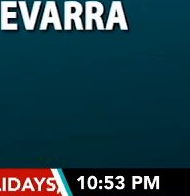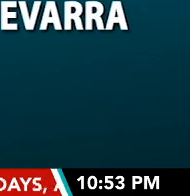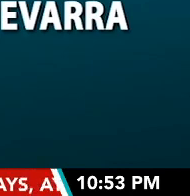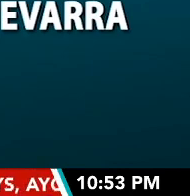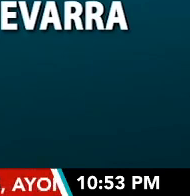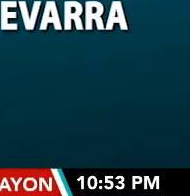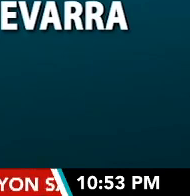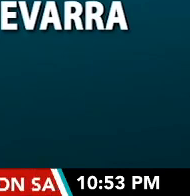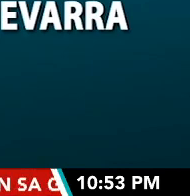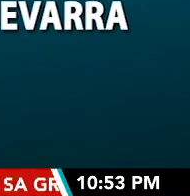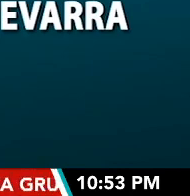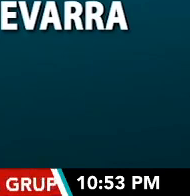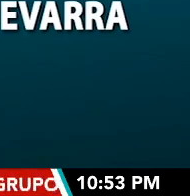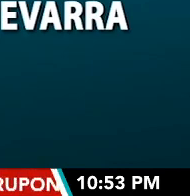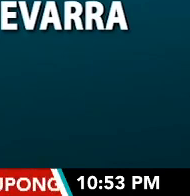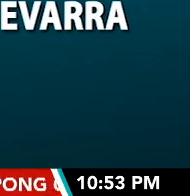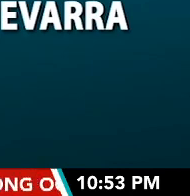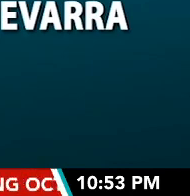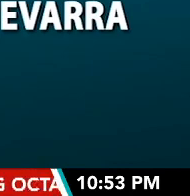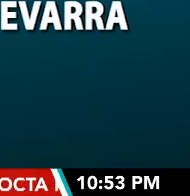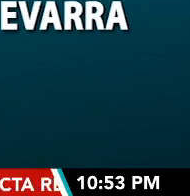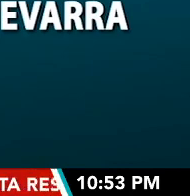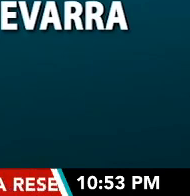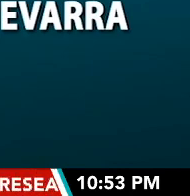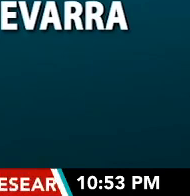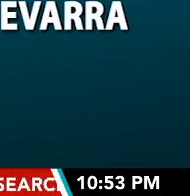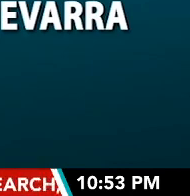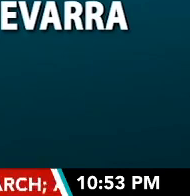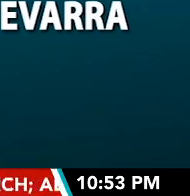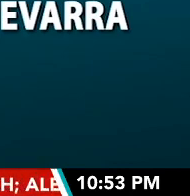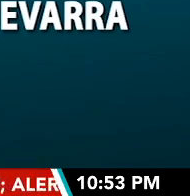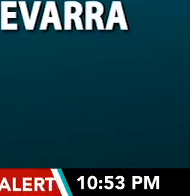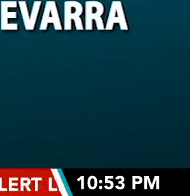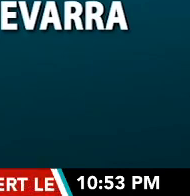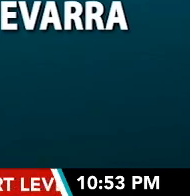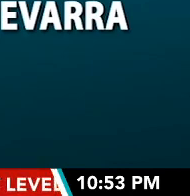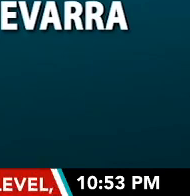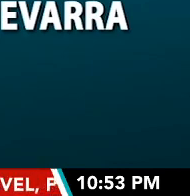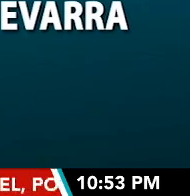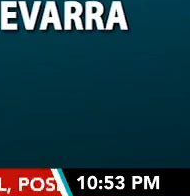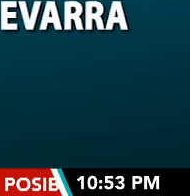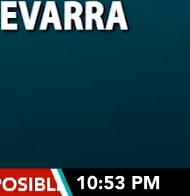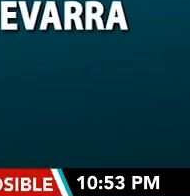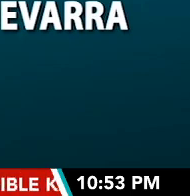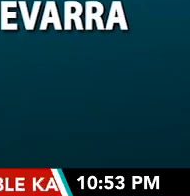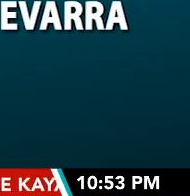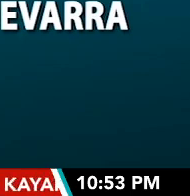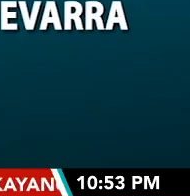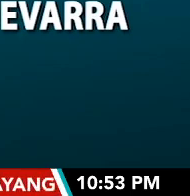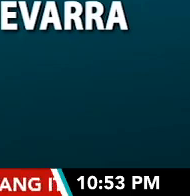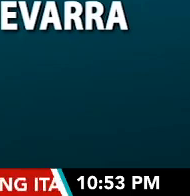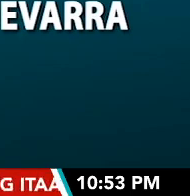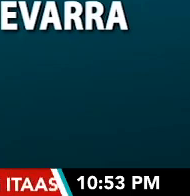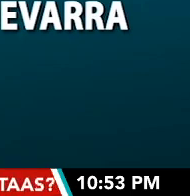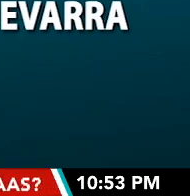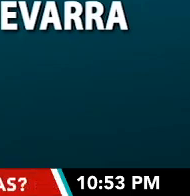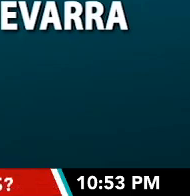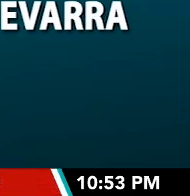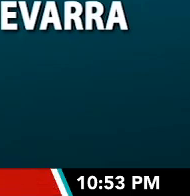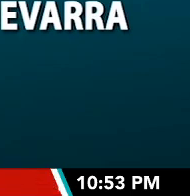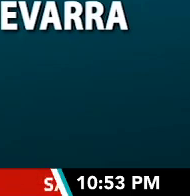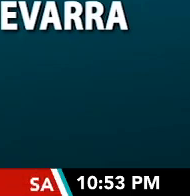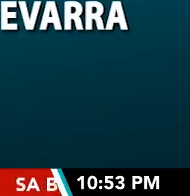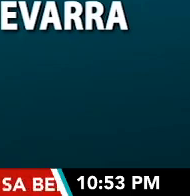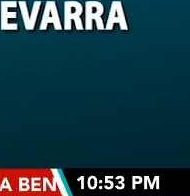may mga nililitis pa raw na mga kaso laban sa kanya sa Maynila at Leyte. Si Kerwin ay anak ni dating Albuera Leyte Mayor Rolando